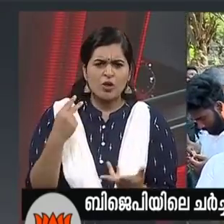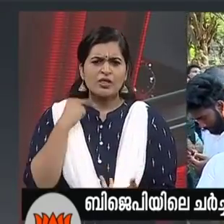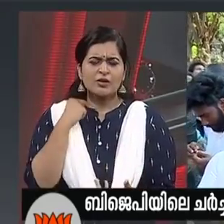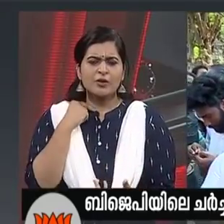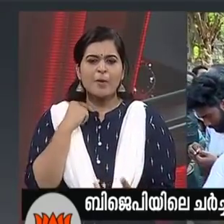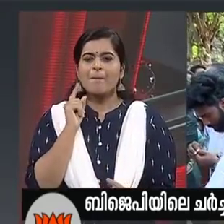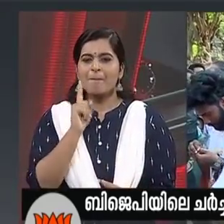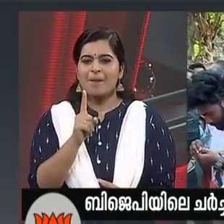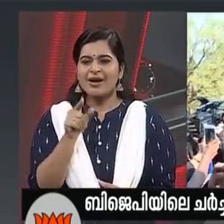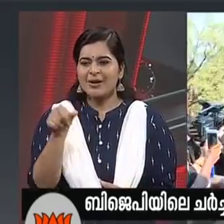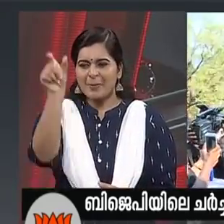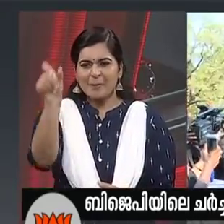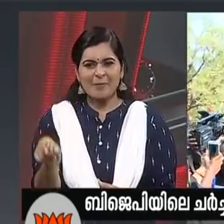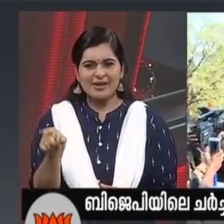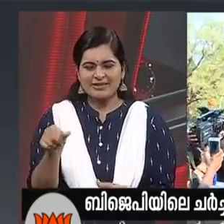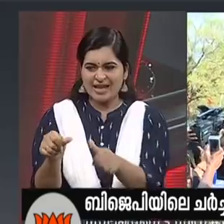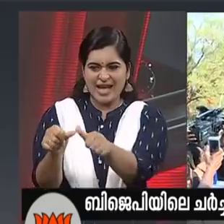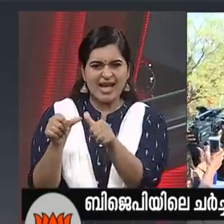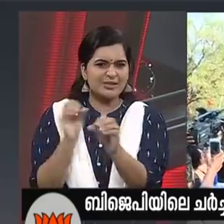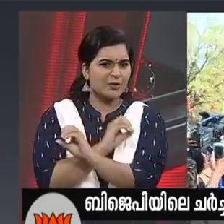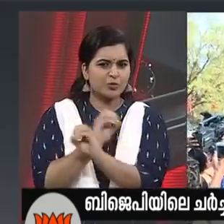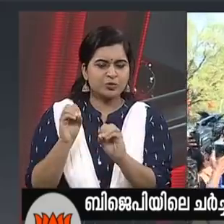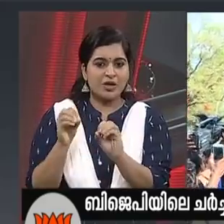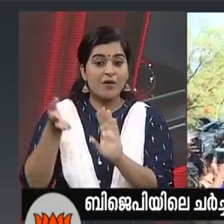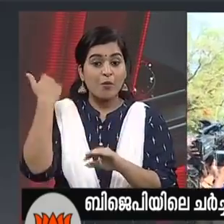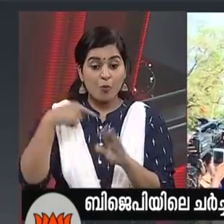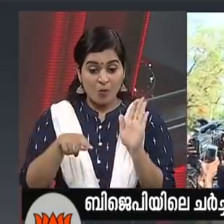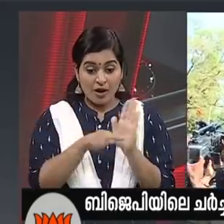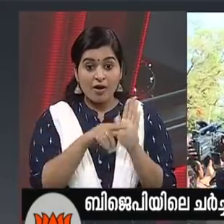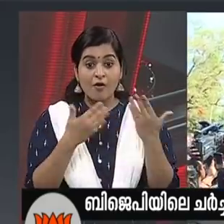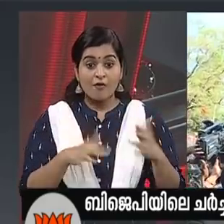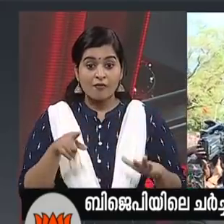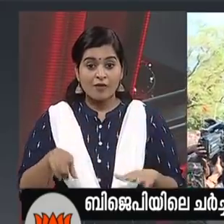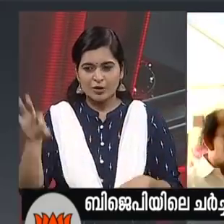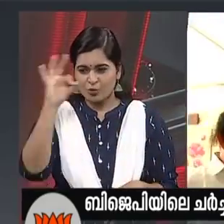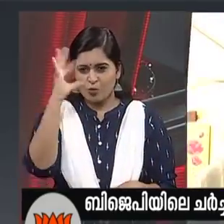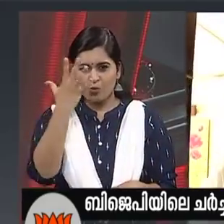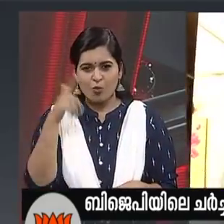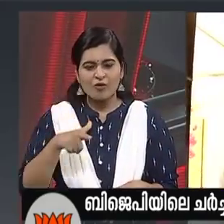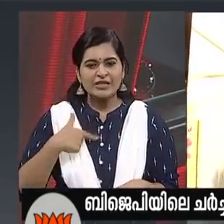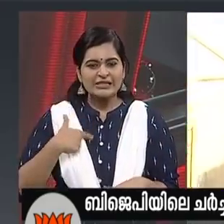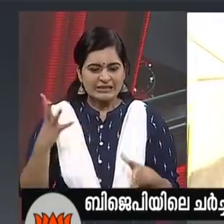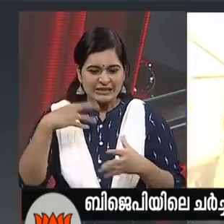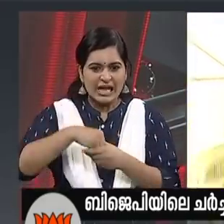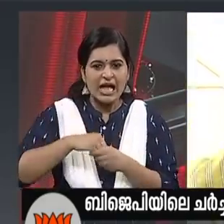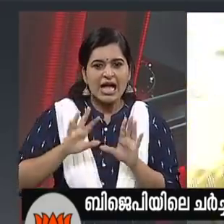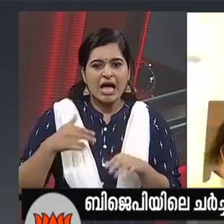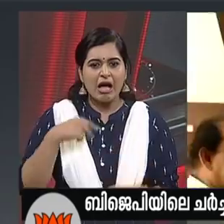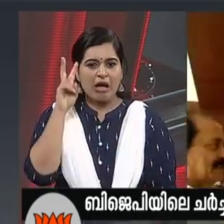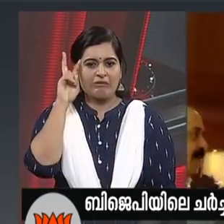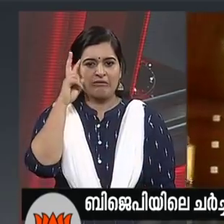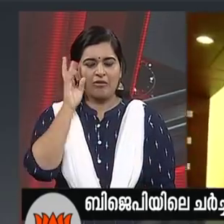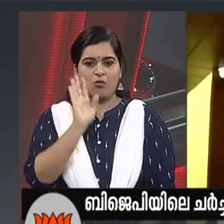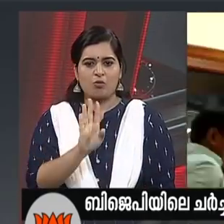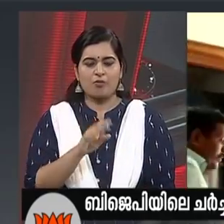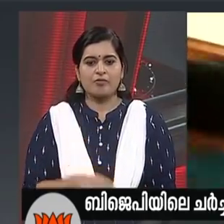ഗോപി ഇതുവരെ വഴങ്ങിയിട്ടില്ല. കരാറൊപ്പിട്ട 1-2 സിനിമകളുടെ ചിത്രീകരണമടക്കം പറഞ്ഞാണ് നിരസിക്കുന്നത്. മത്സരിക്കാനല്ല, നയിക്കാനാണ്